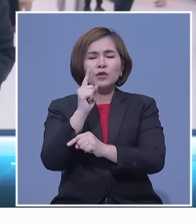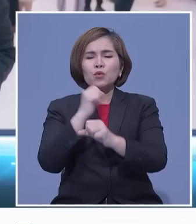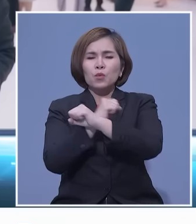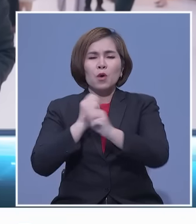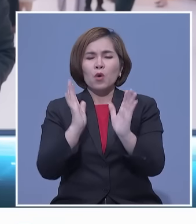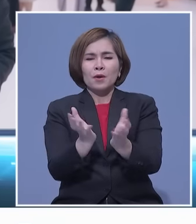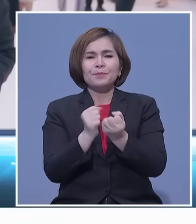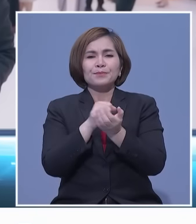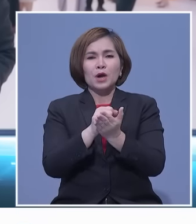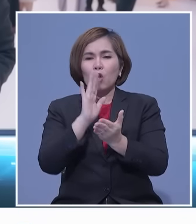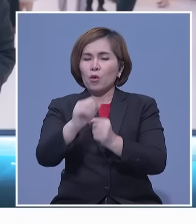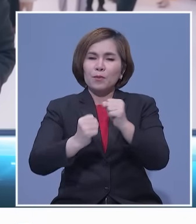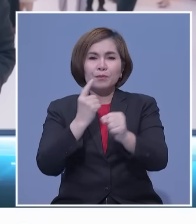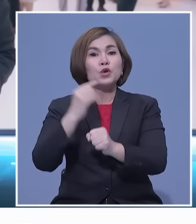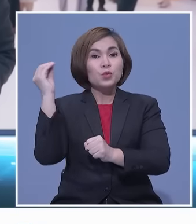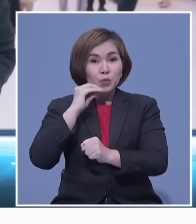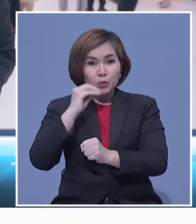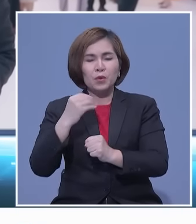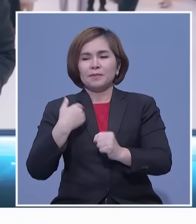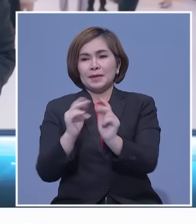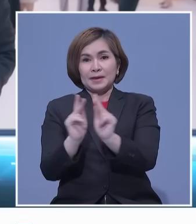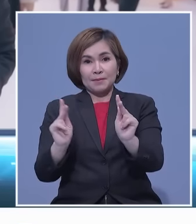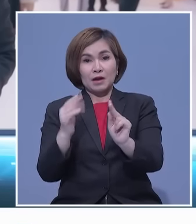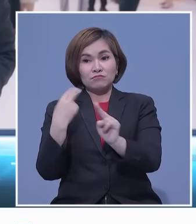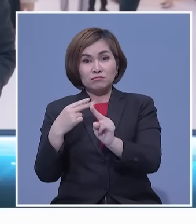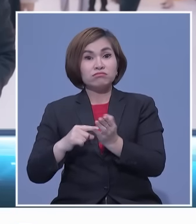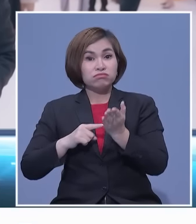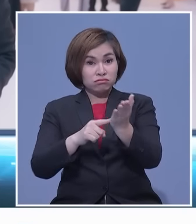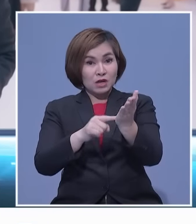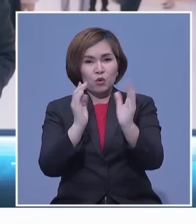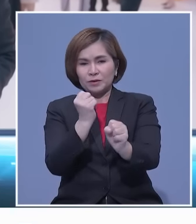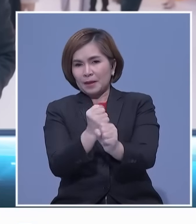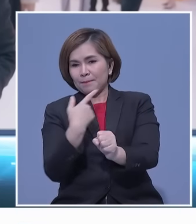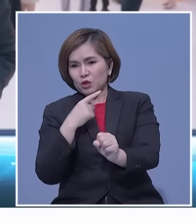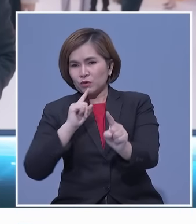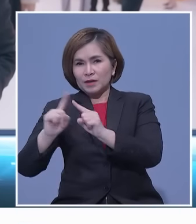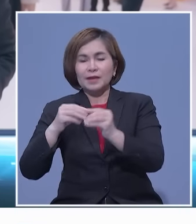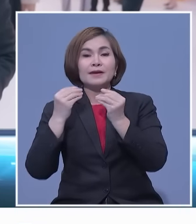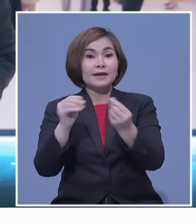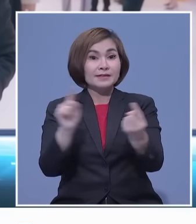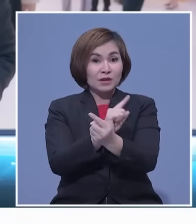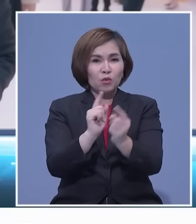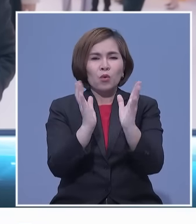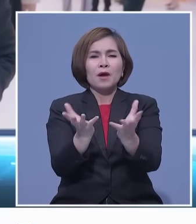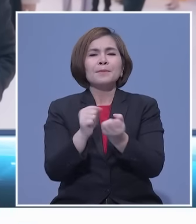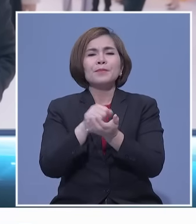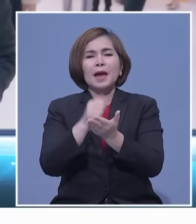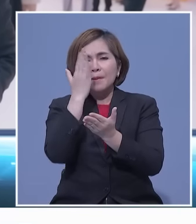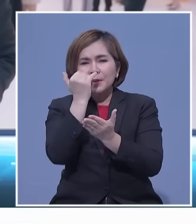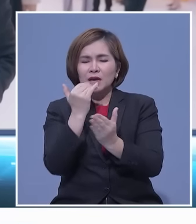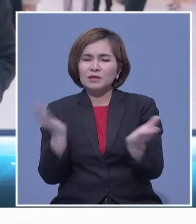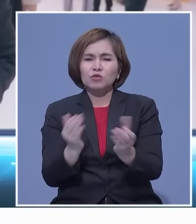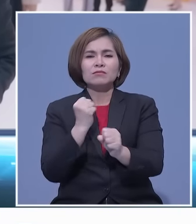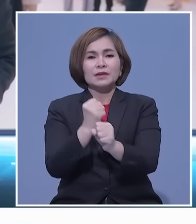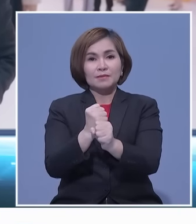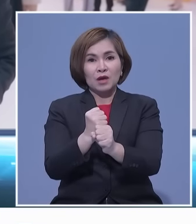บริโภคประจำปีซึ่งจะมีคณะกรรมการเสนอชื่อผู้ทำคุณประโยชน์สนับสนุนงานของสคบและ